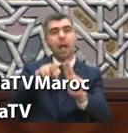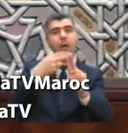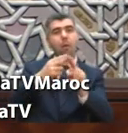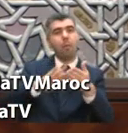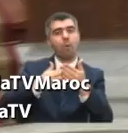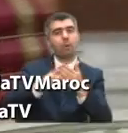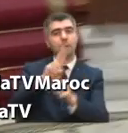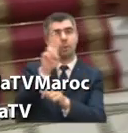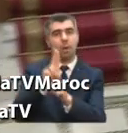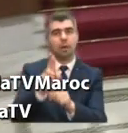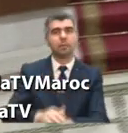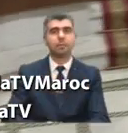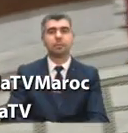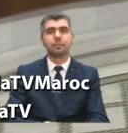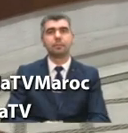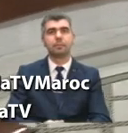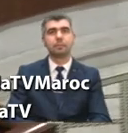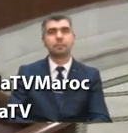السؤالين.